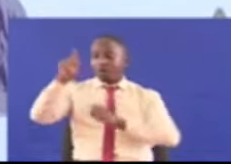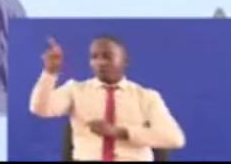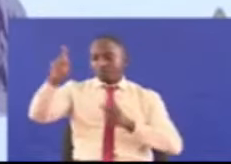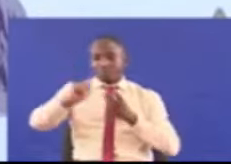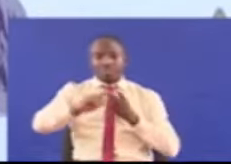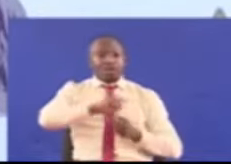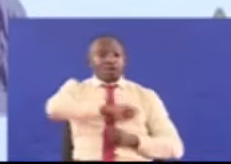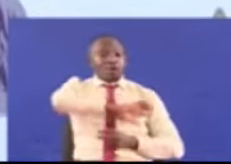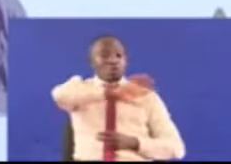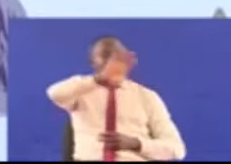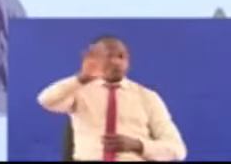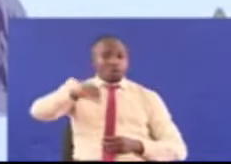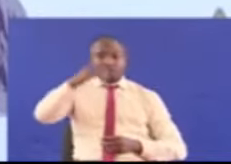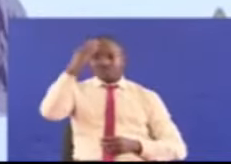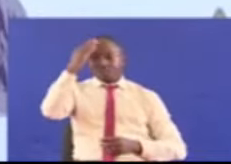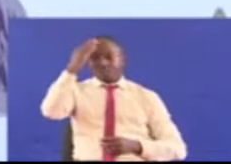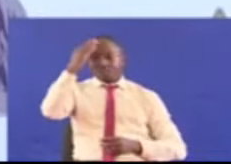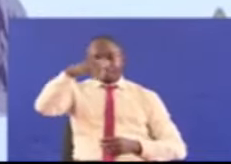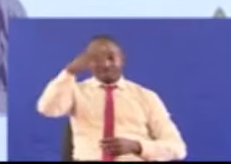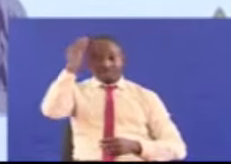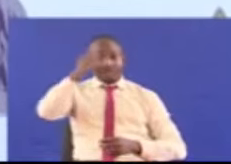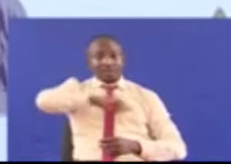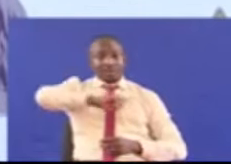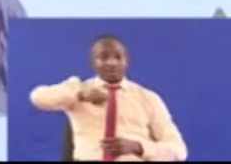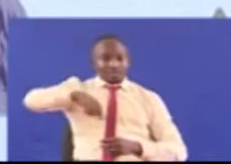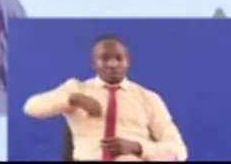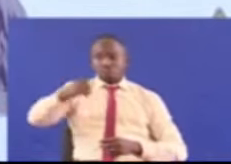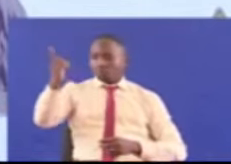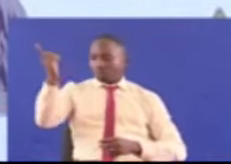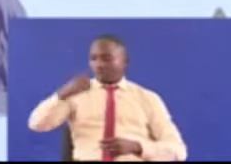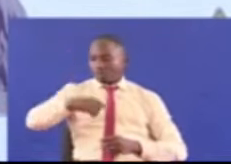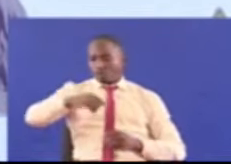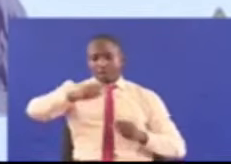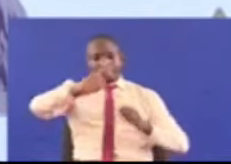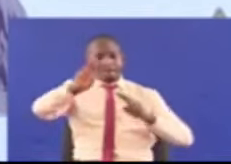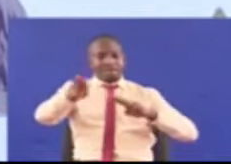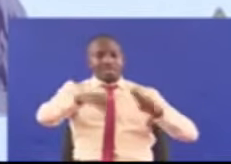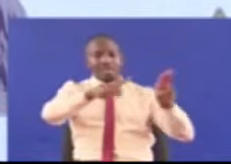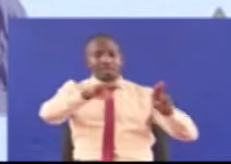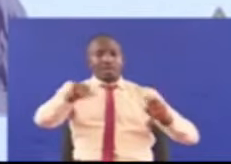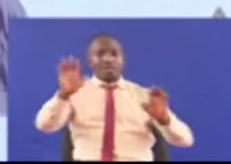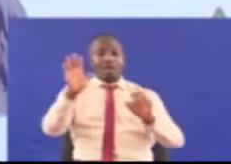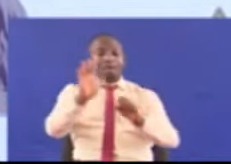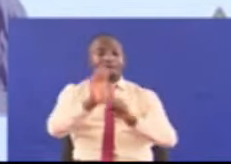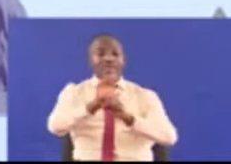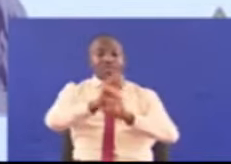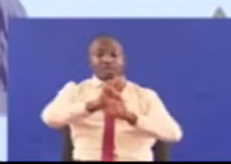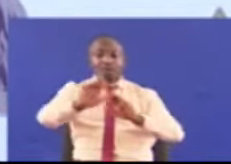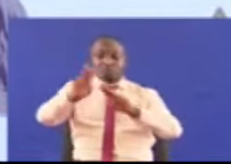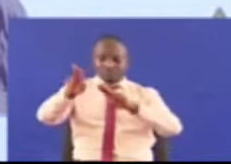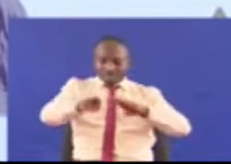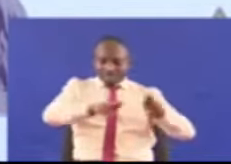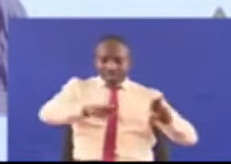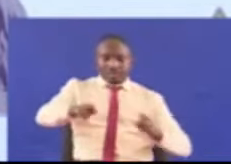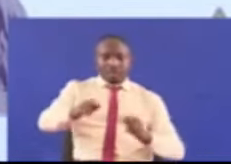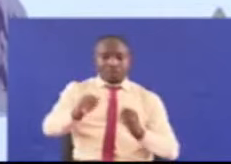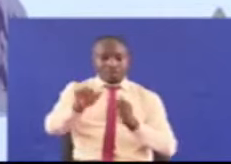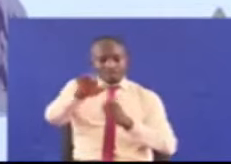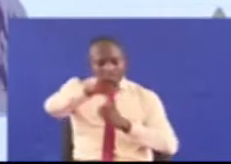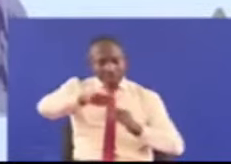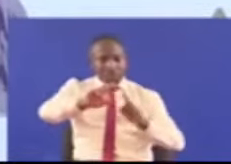Na sote tunajua kwamba serikali yetu tunayo mikataba mingi tulionayo kwenye Umoja wa Mataifa kwenye nyanja